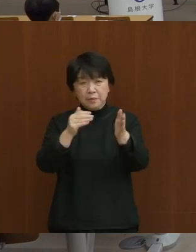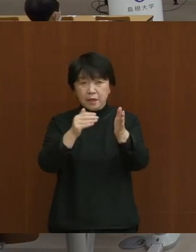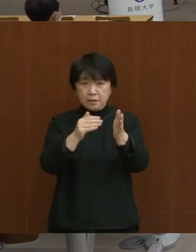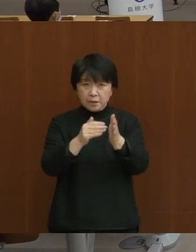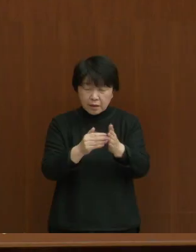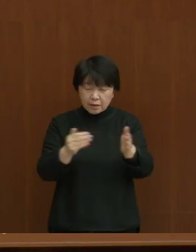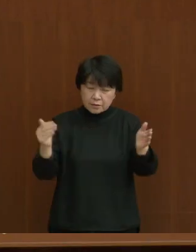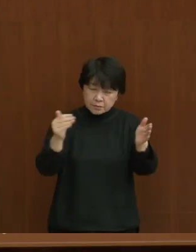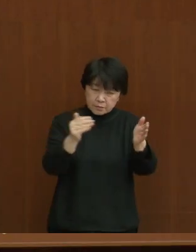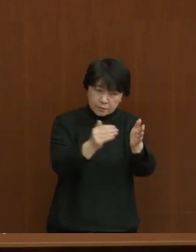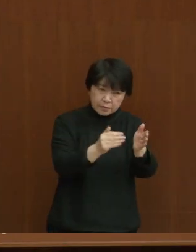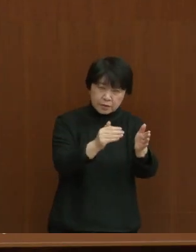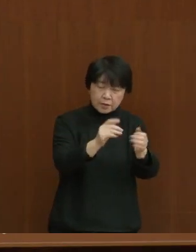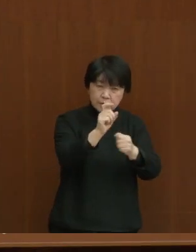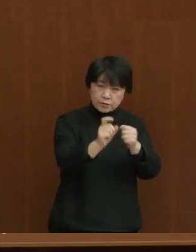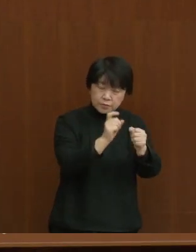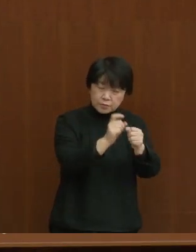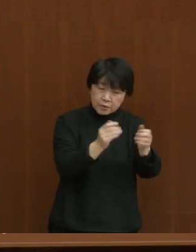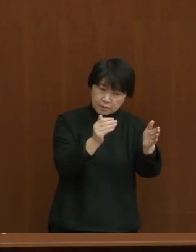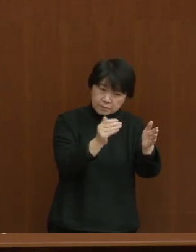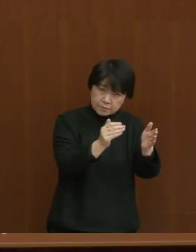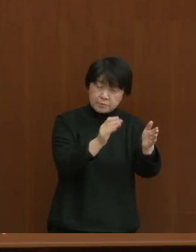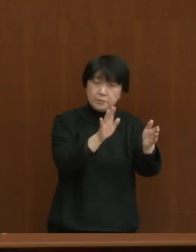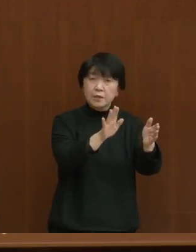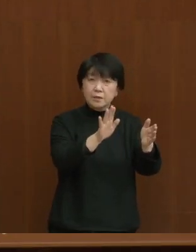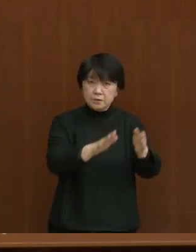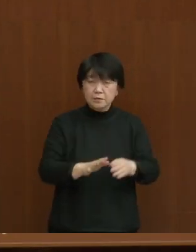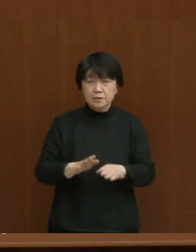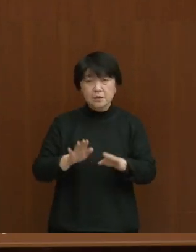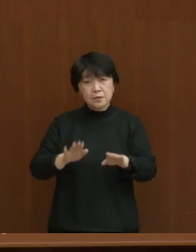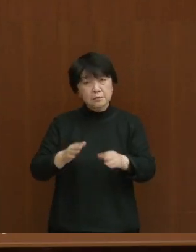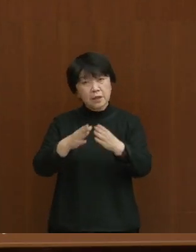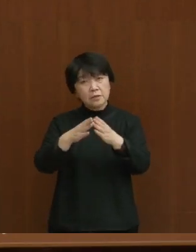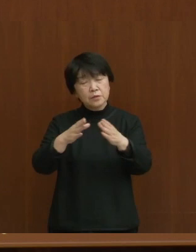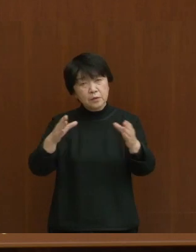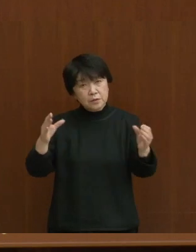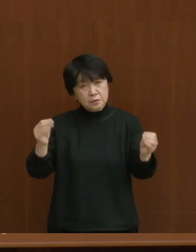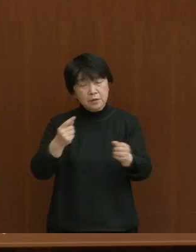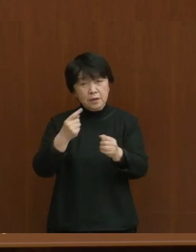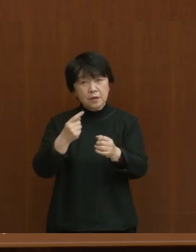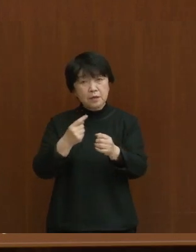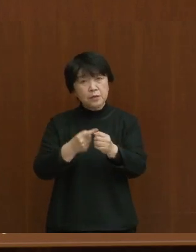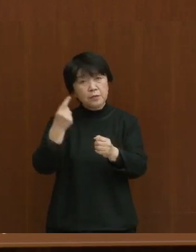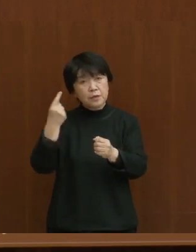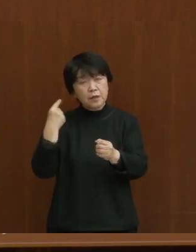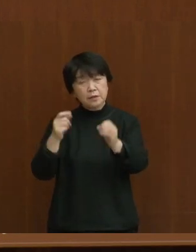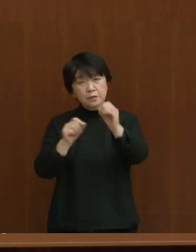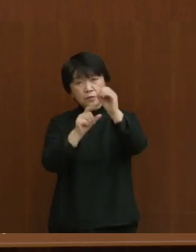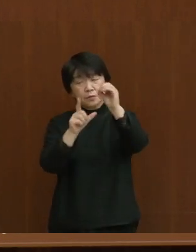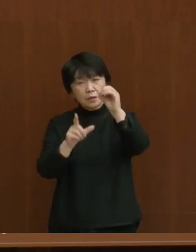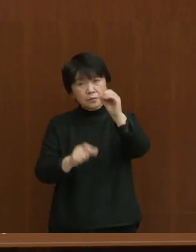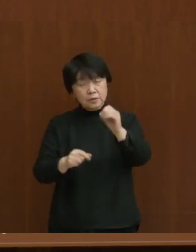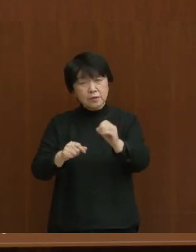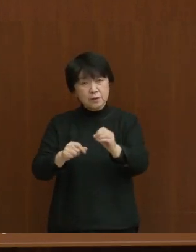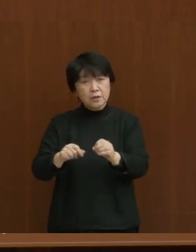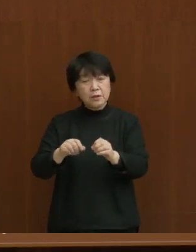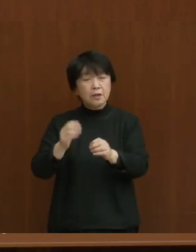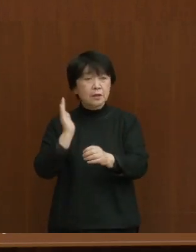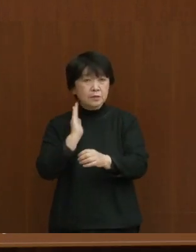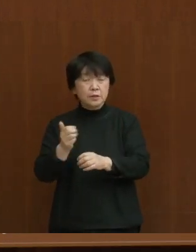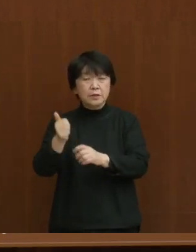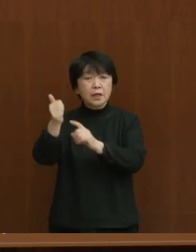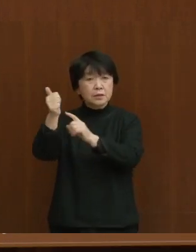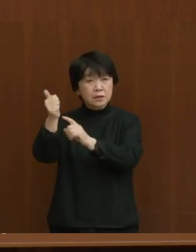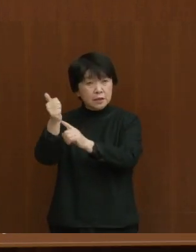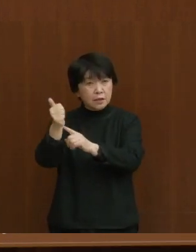ました。また我が国では昨年10月に菅総理大臣が